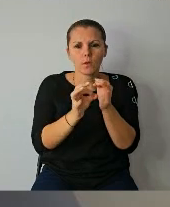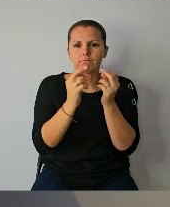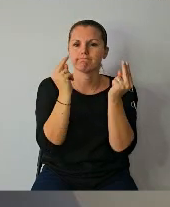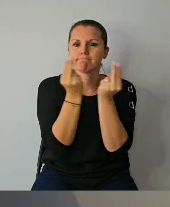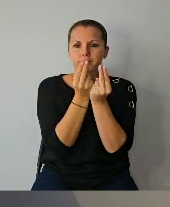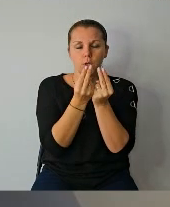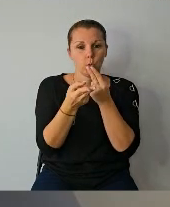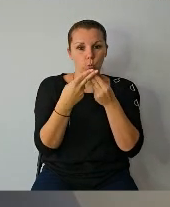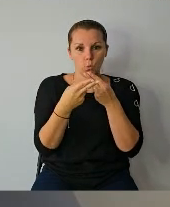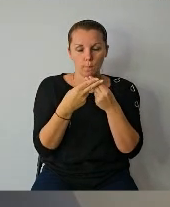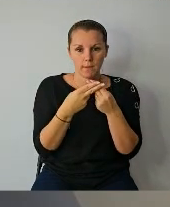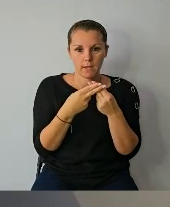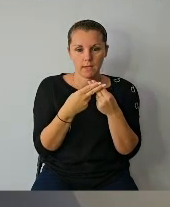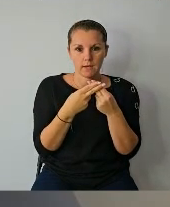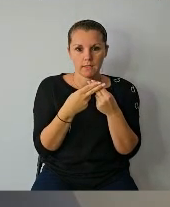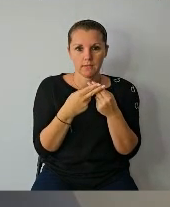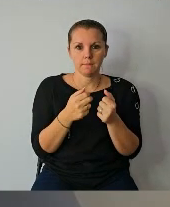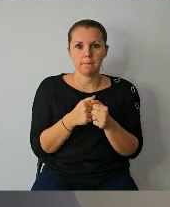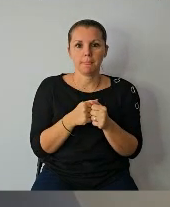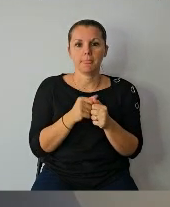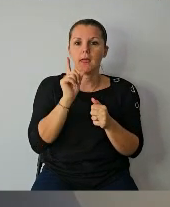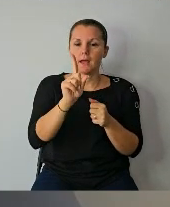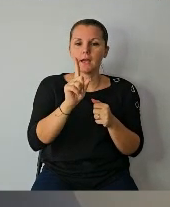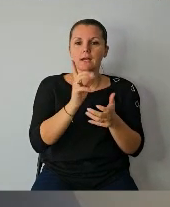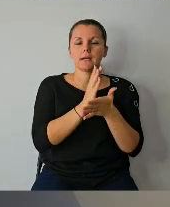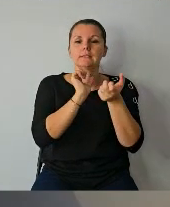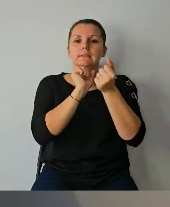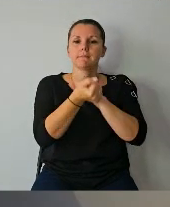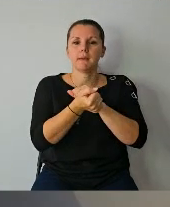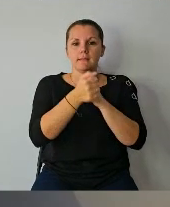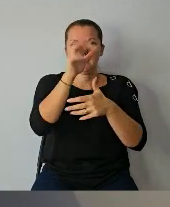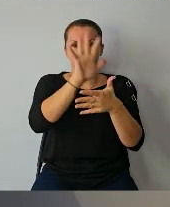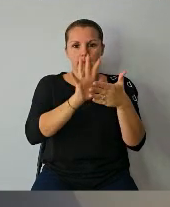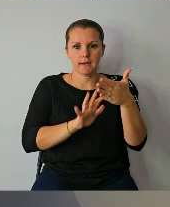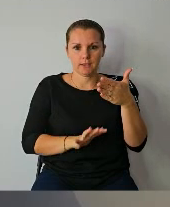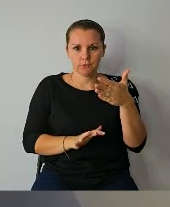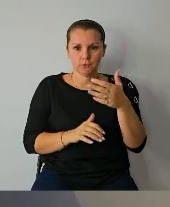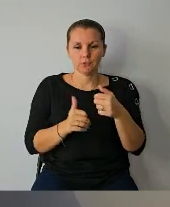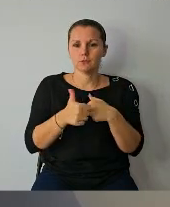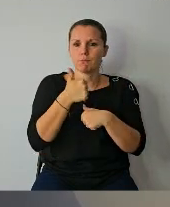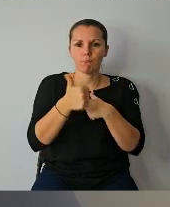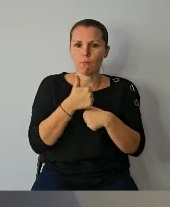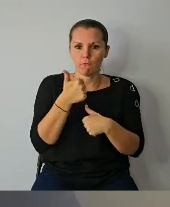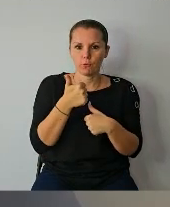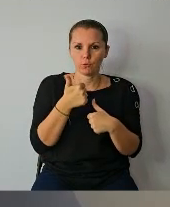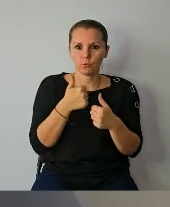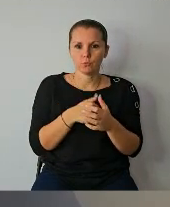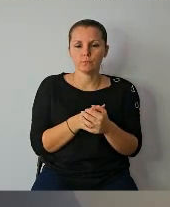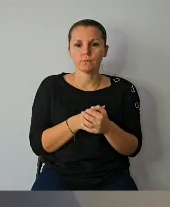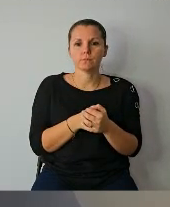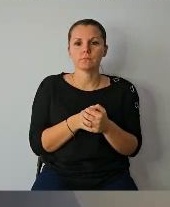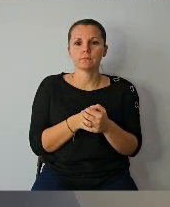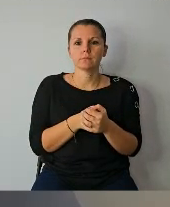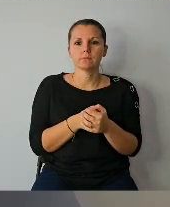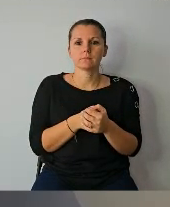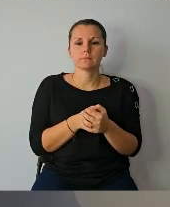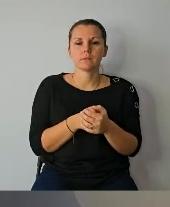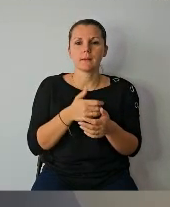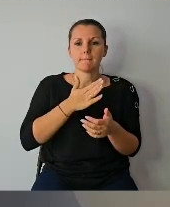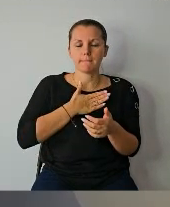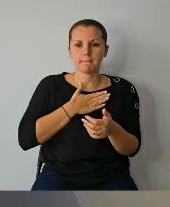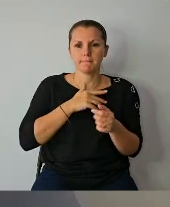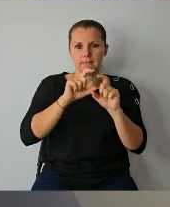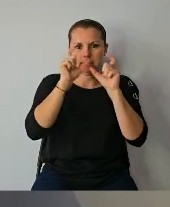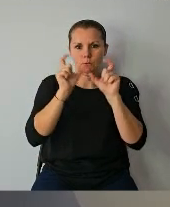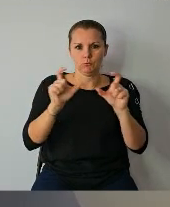samym numerze, z tym, że ze zmienioną treścią, ze względu na to, że po prostu mamy